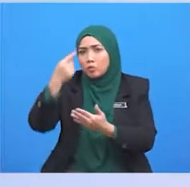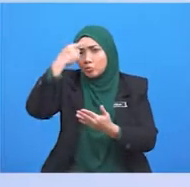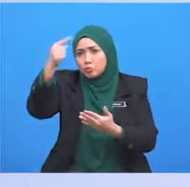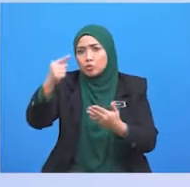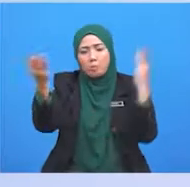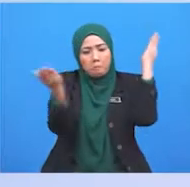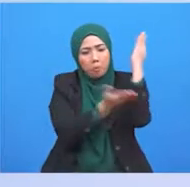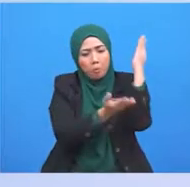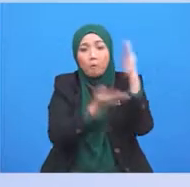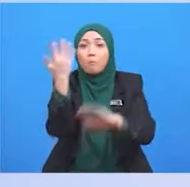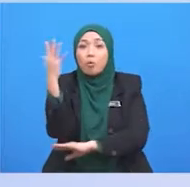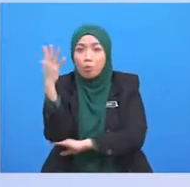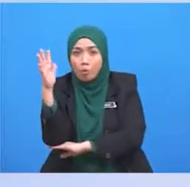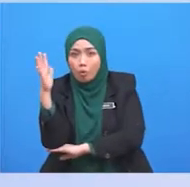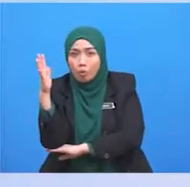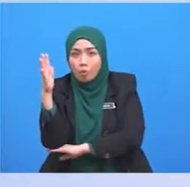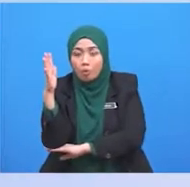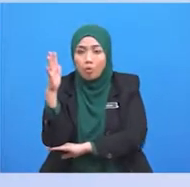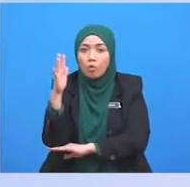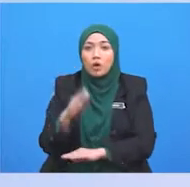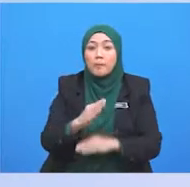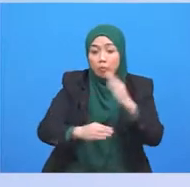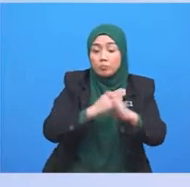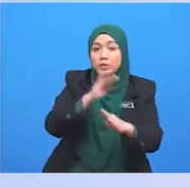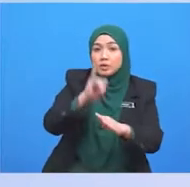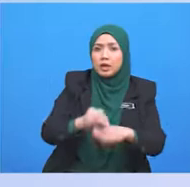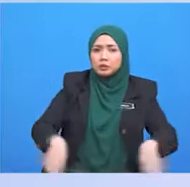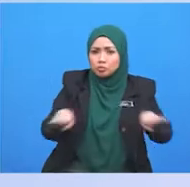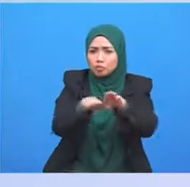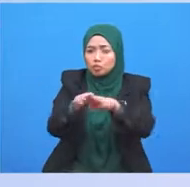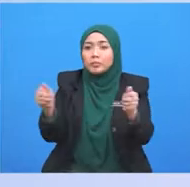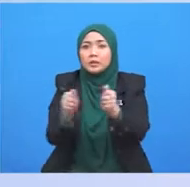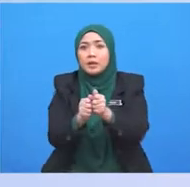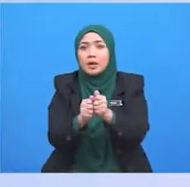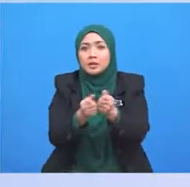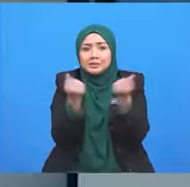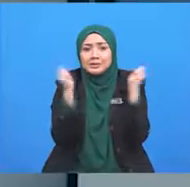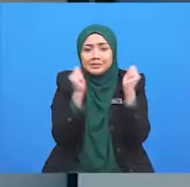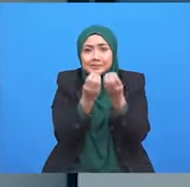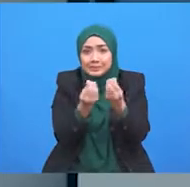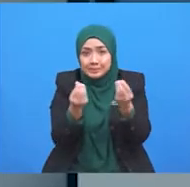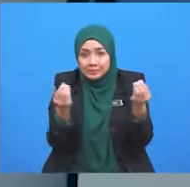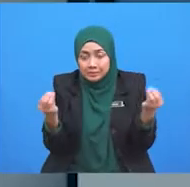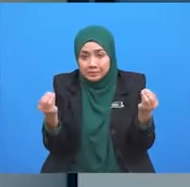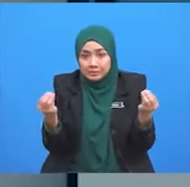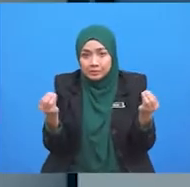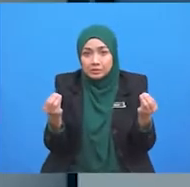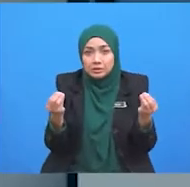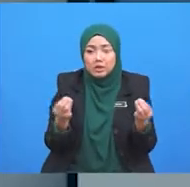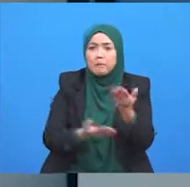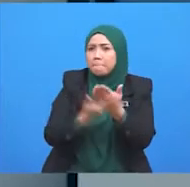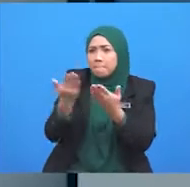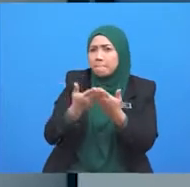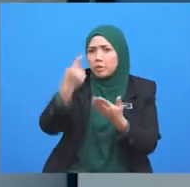penebangan pokok. Permukaan bumi yang dilitupi salji dan licin memudahkan kayu balak mudah diangkut ke tebing